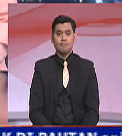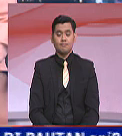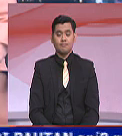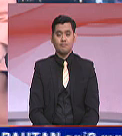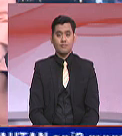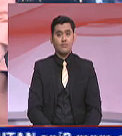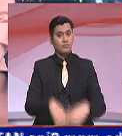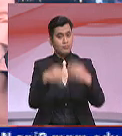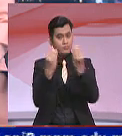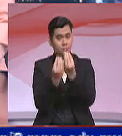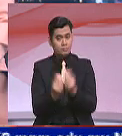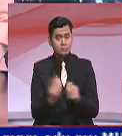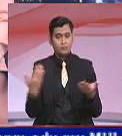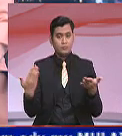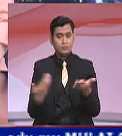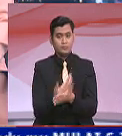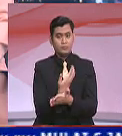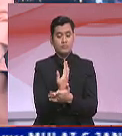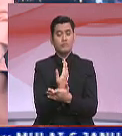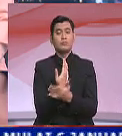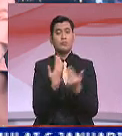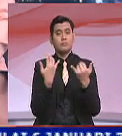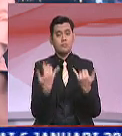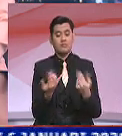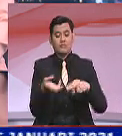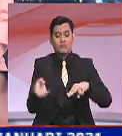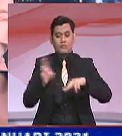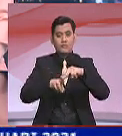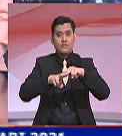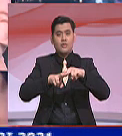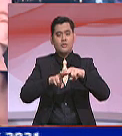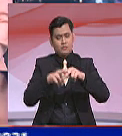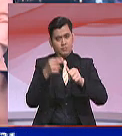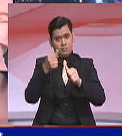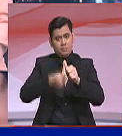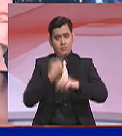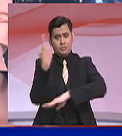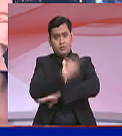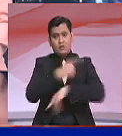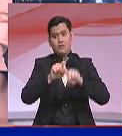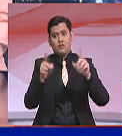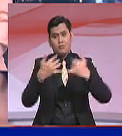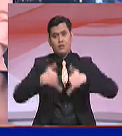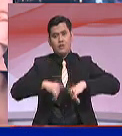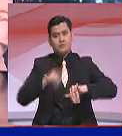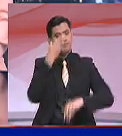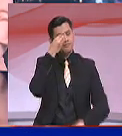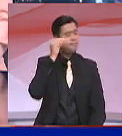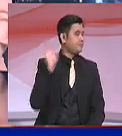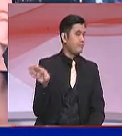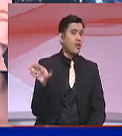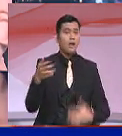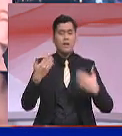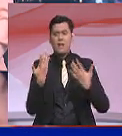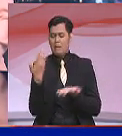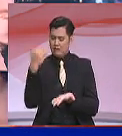Walaupun angka kes baharu COVID-19 mencatat kenaikan hampir setiap hari, masih ramai yang tidak ambil peduli. Malah